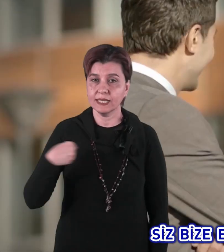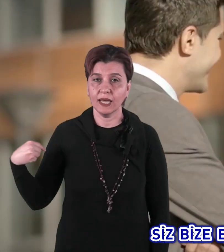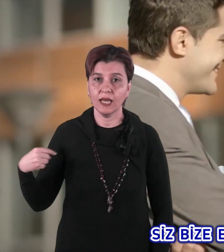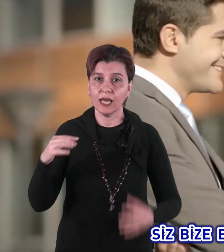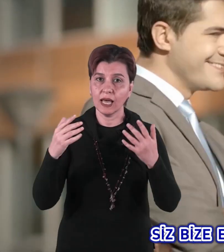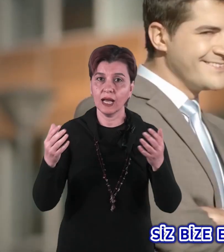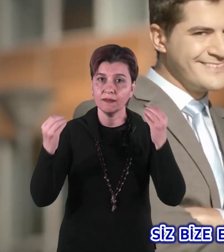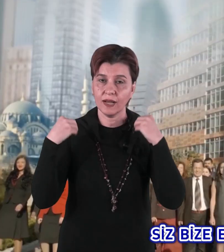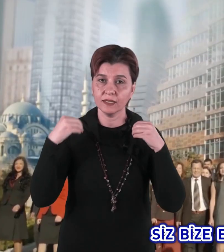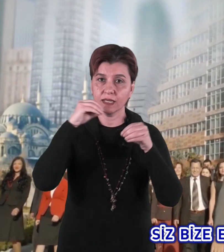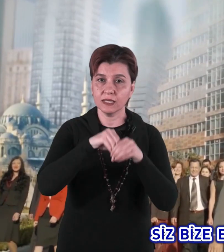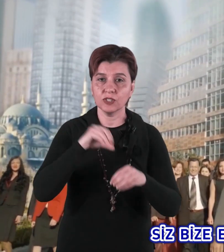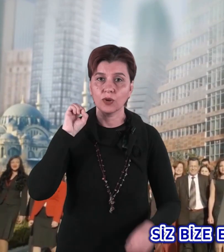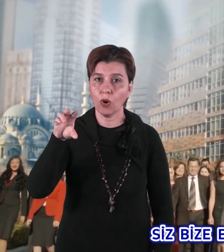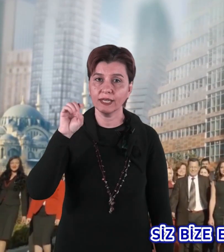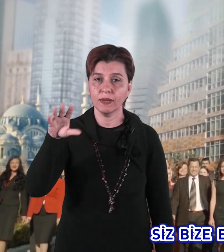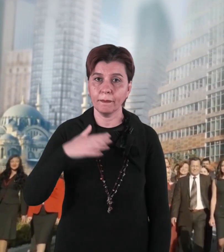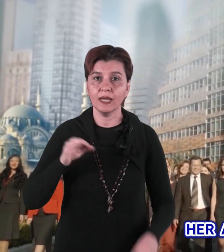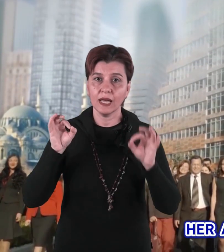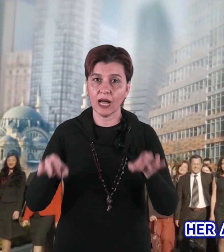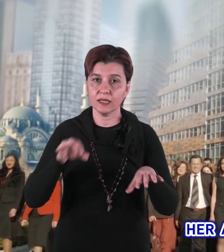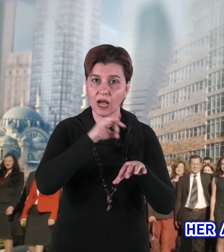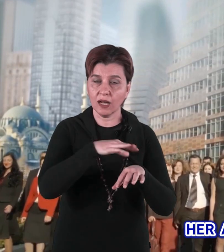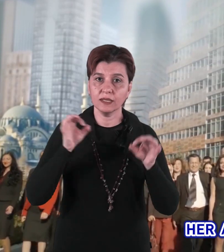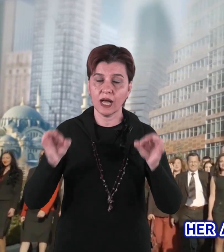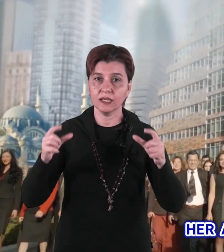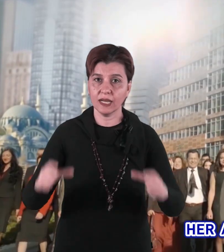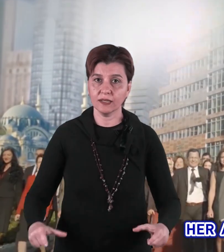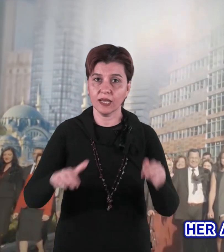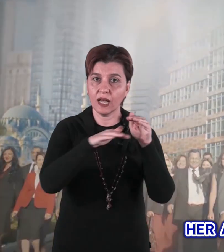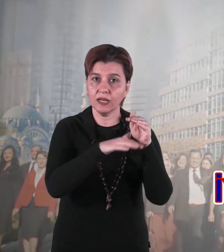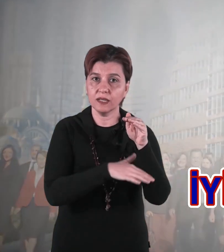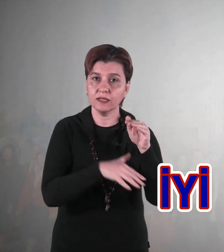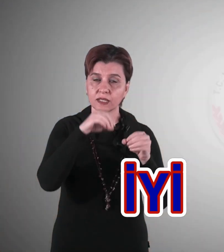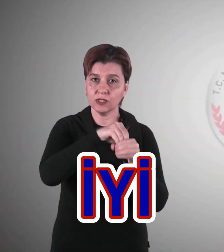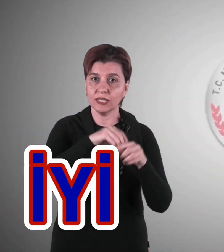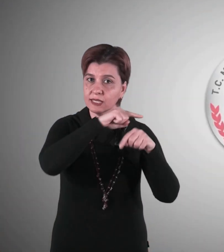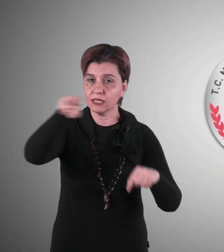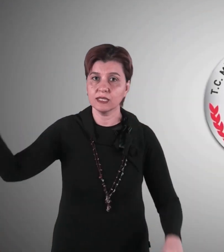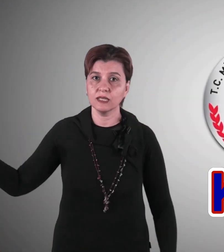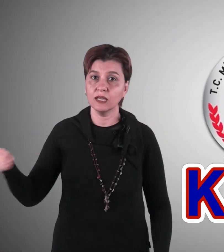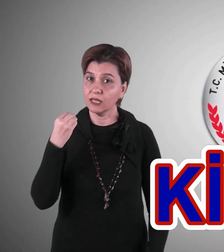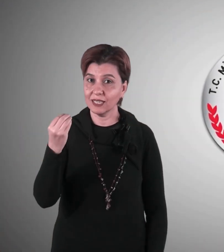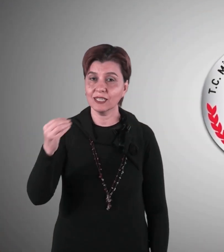el verdiğiniz için öğretmen, her an, her yerde hayatımızdasınız. İyi ki varsınız.